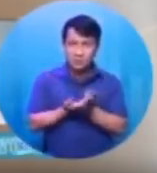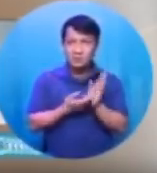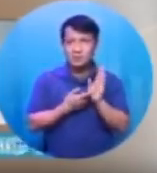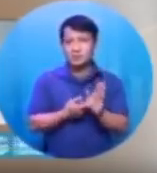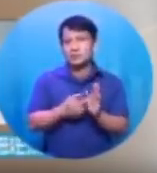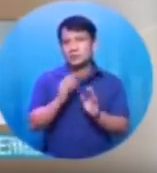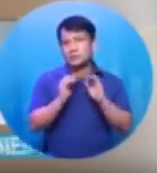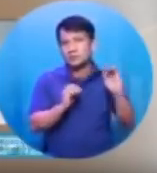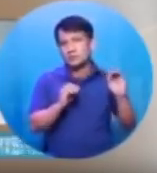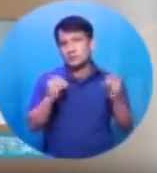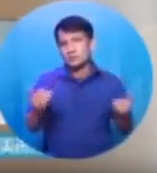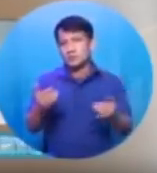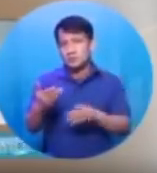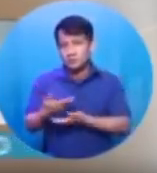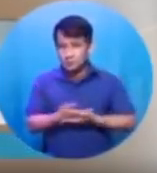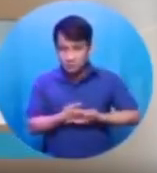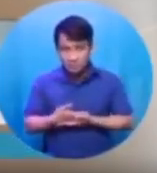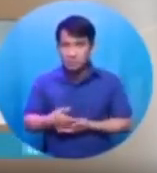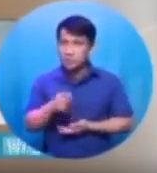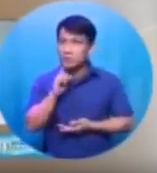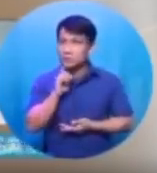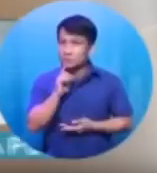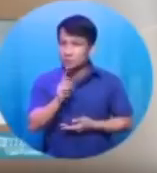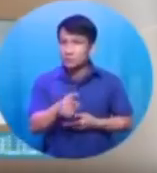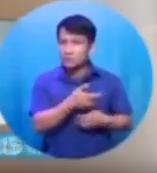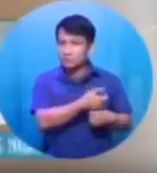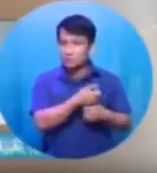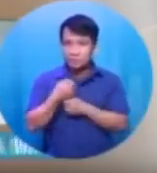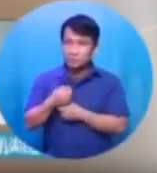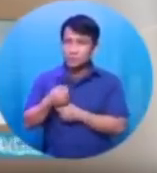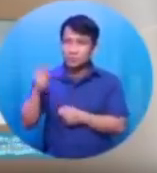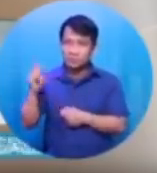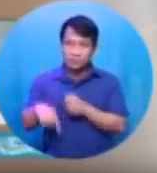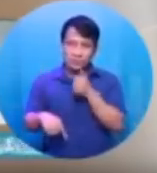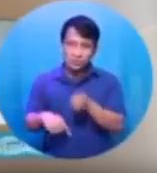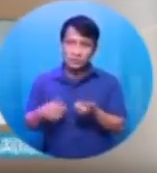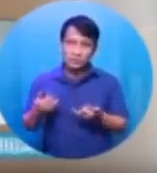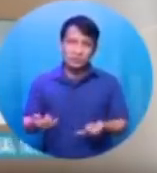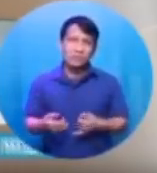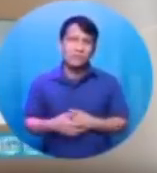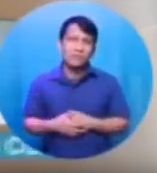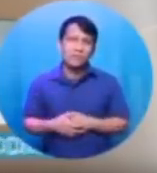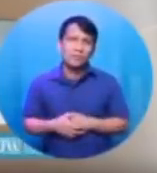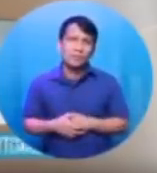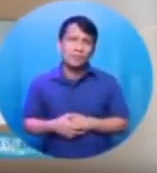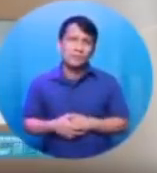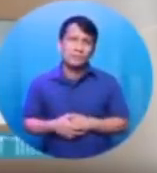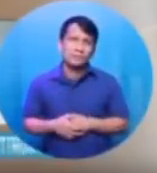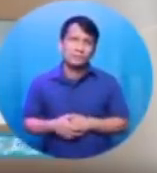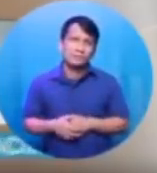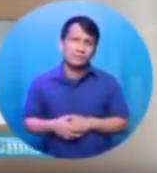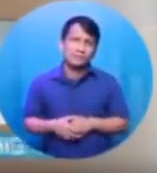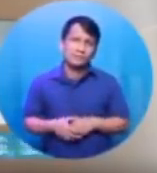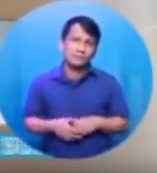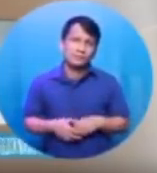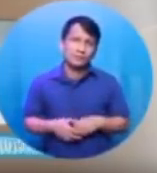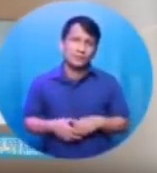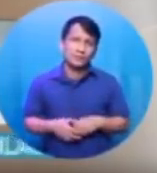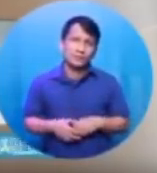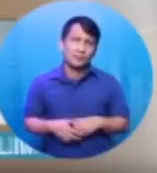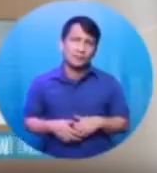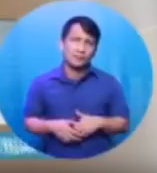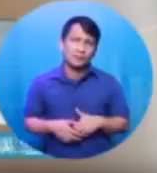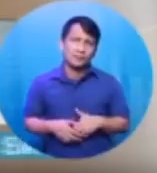may-ari nun. Pero yung sa baby, sir, sir John, siguradong-sigurado na tayo makukuha natin yun. Okay? Kasi lang pupulin mo, dahil mo